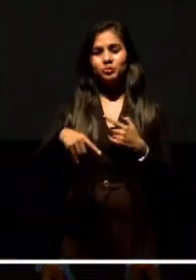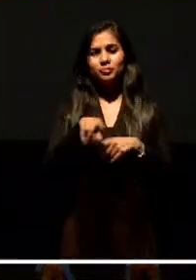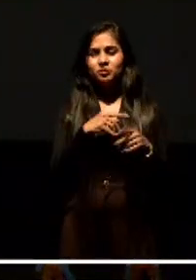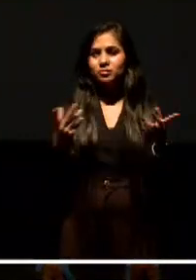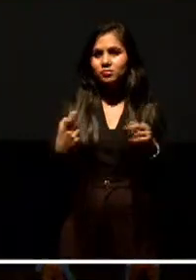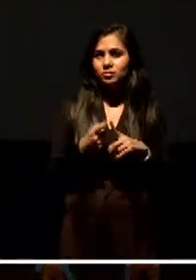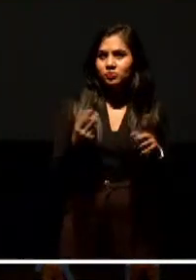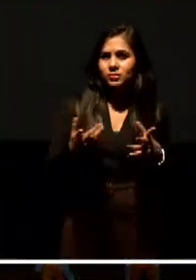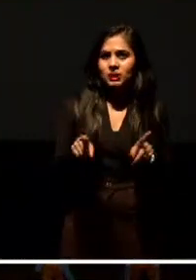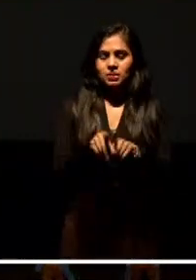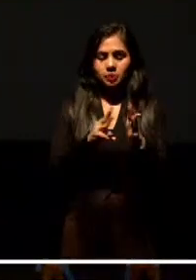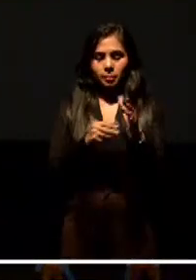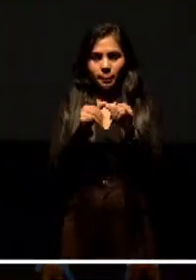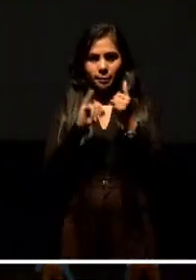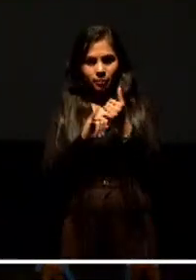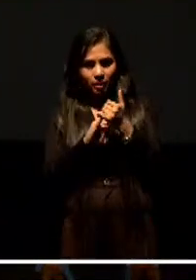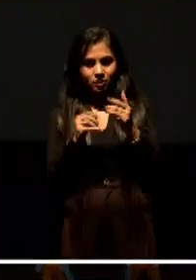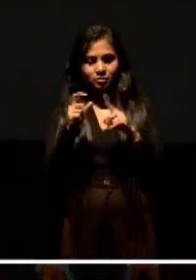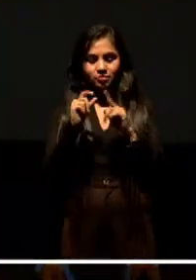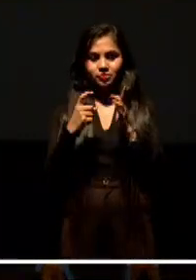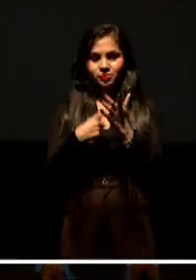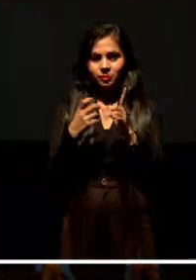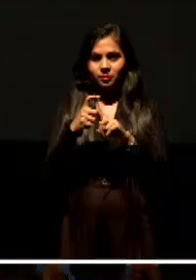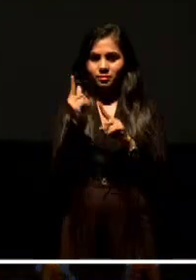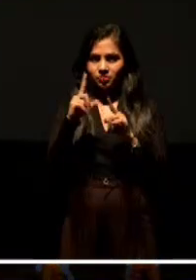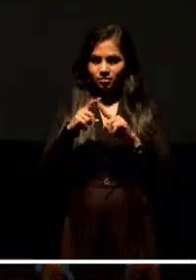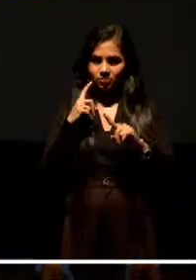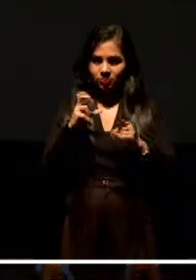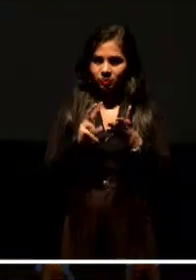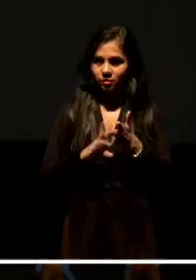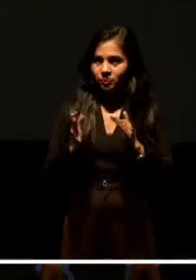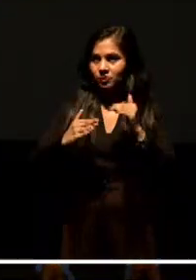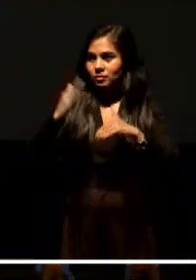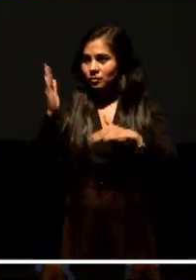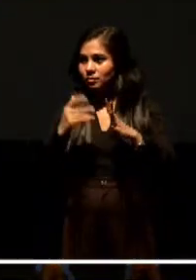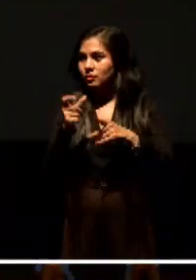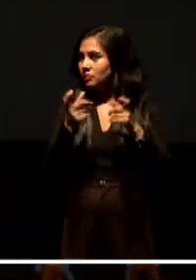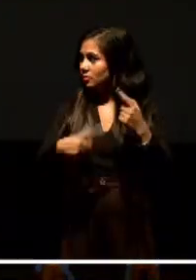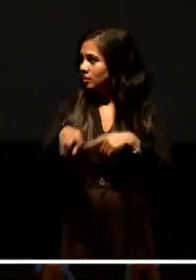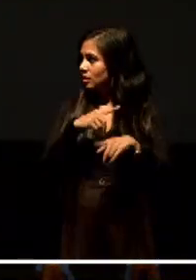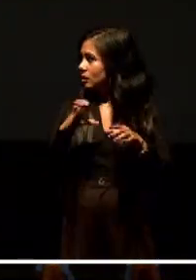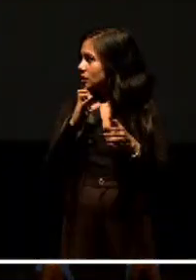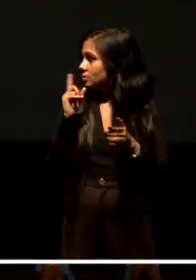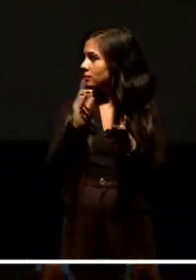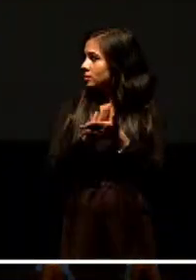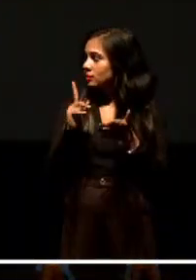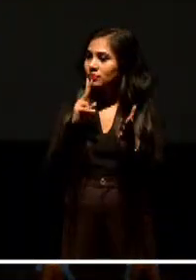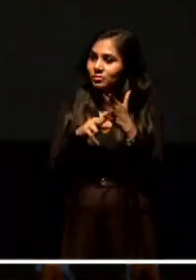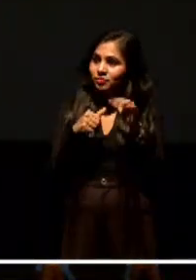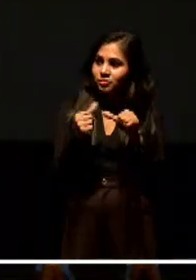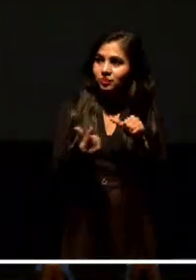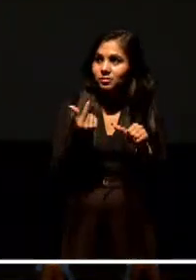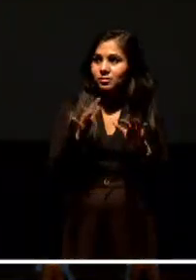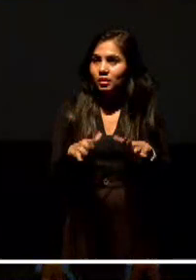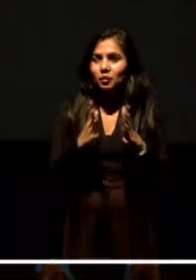भी ये मास प्रोडक्शन का जो सिस्टम है, जो काफ़ी बड़ी मात्रा में प्रोड्यूस करके जो चाइना यूज़ करता है, ताकि काफ़ी देशों